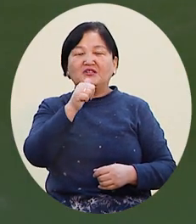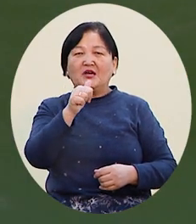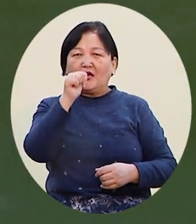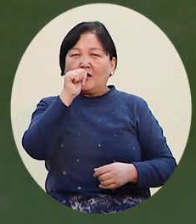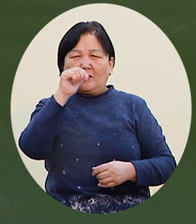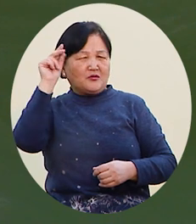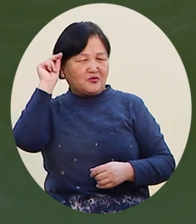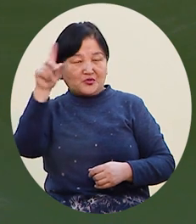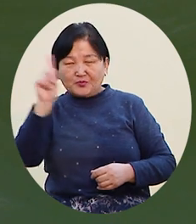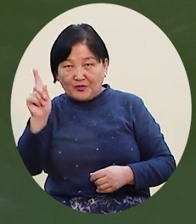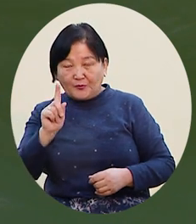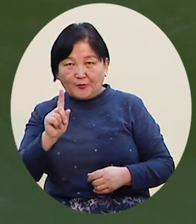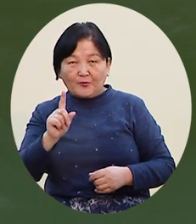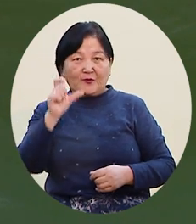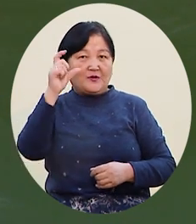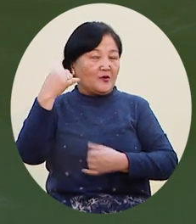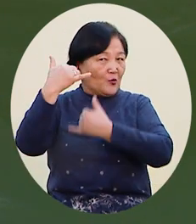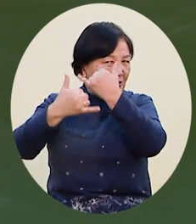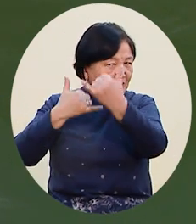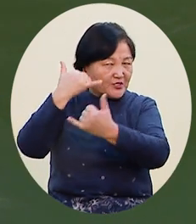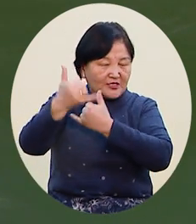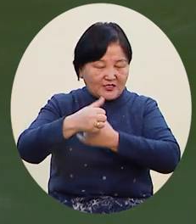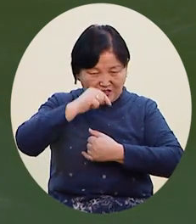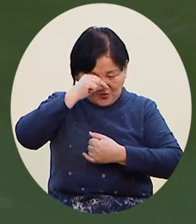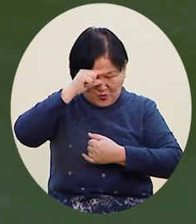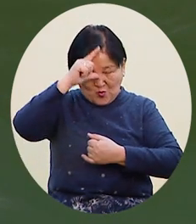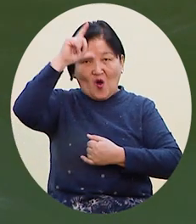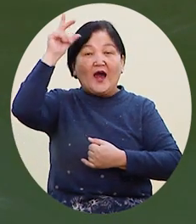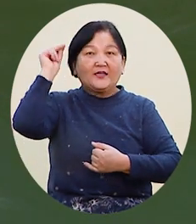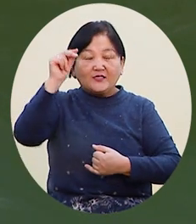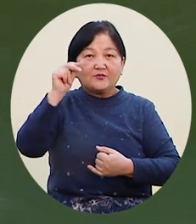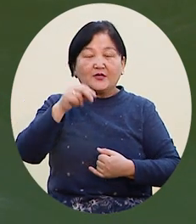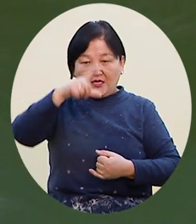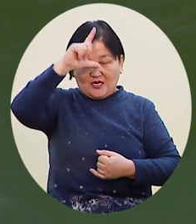гутамшиг. Эцэг өвгдийн захиасыг даг эрдэмтэн мэрэгдийн